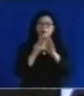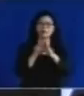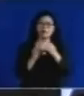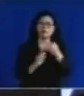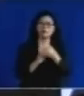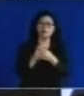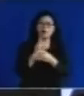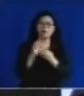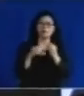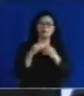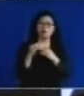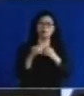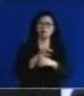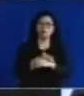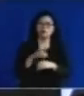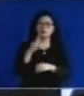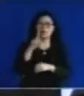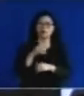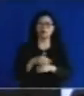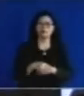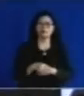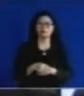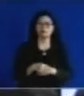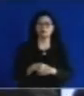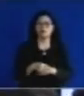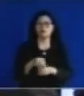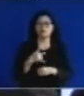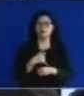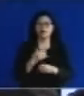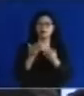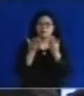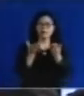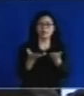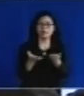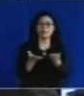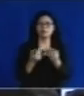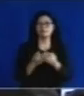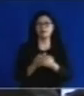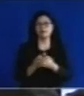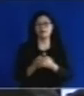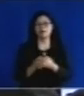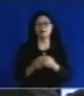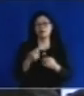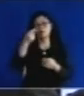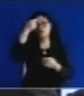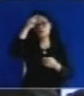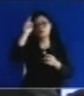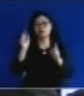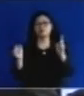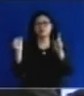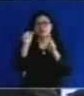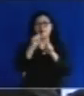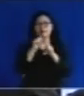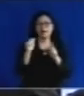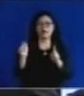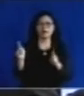Siap. Baik, kalau siap, saya berikan kesempatan kepada Anda untuk menyampaikan pertanyaan. Mohon disimak pasangan calon nomor